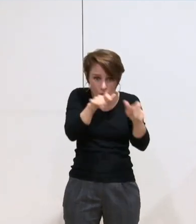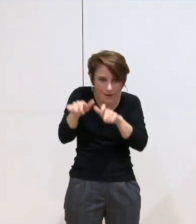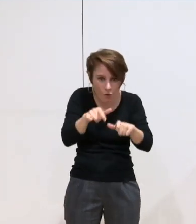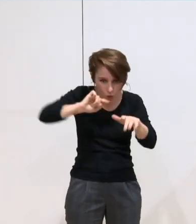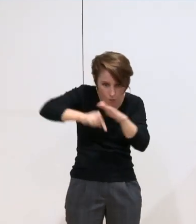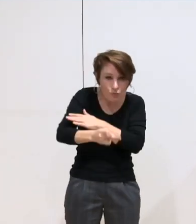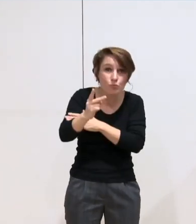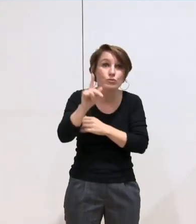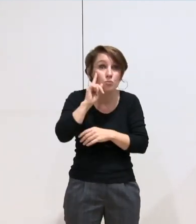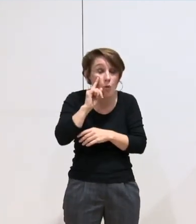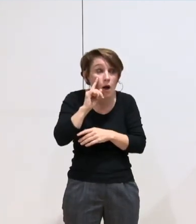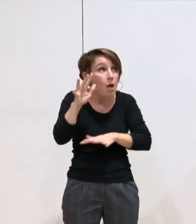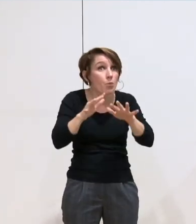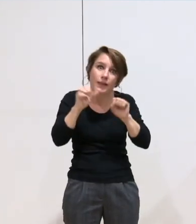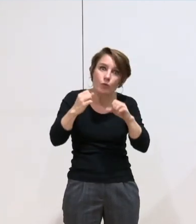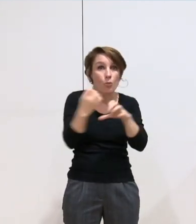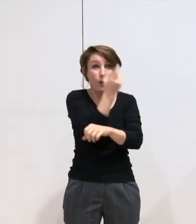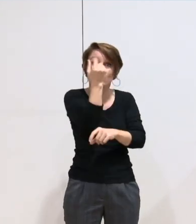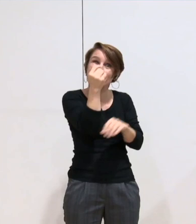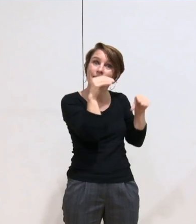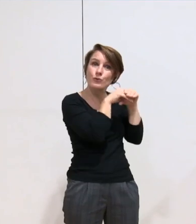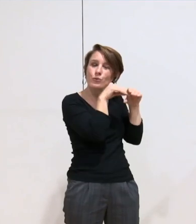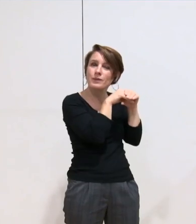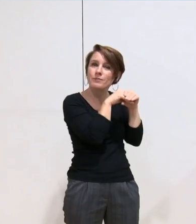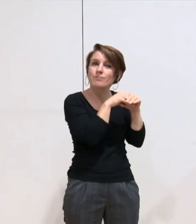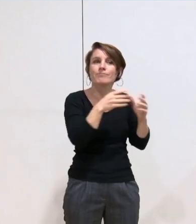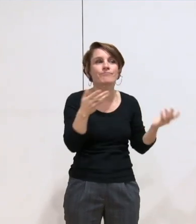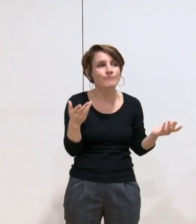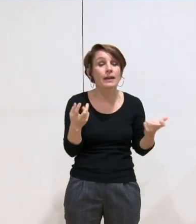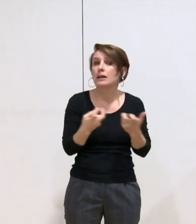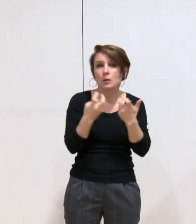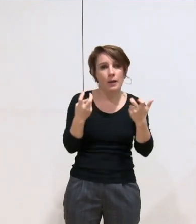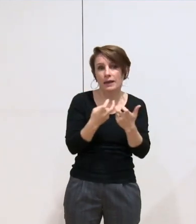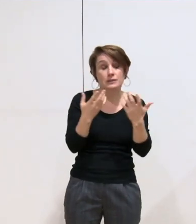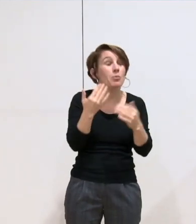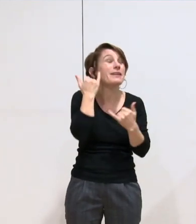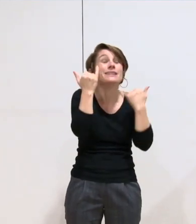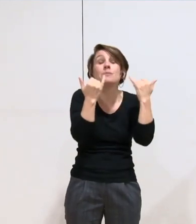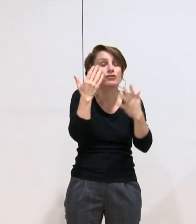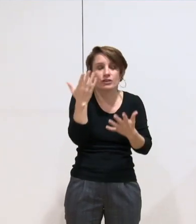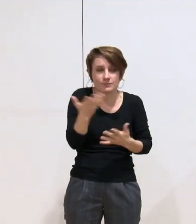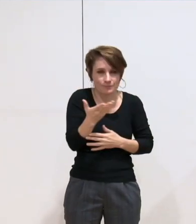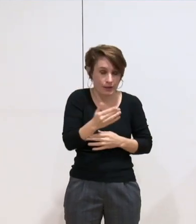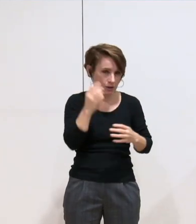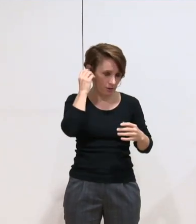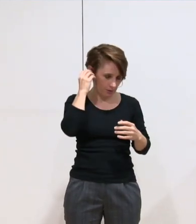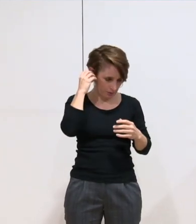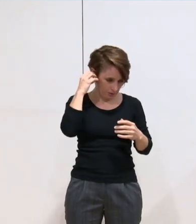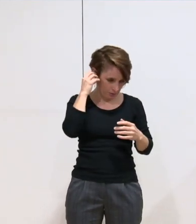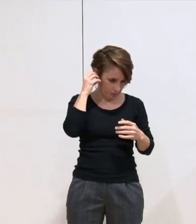Par exemple, imaginons que cette mission ait mené ses investigations sur le périmètre que nous